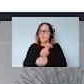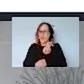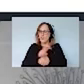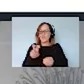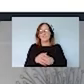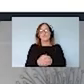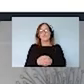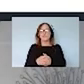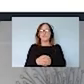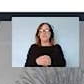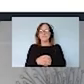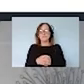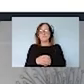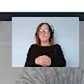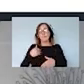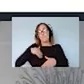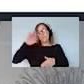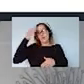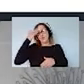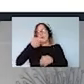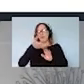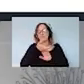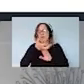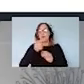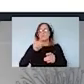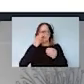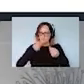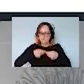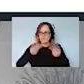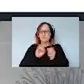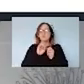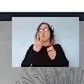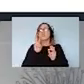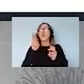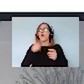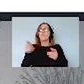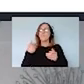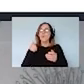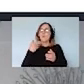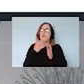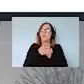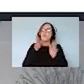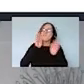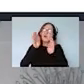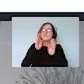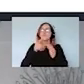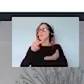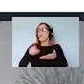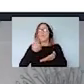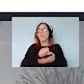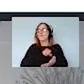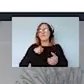techniczne. Mam nadzieję, że to nagranie się po prostu pojawi, jeżeli ktoś na przykład oglądał nas na Facebooku i nie udało mu